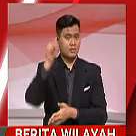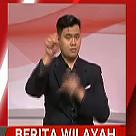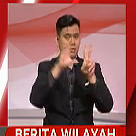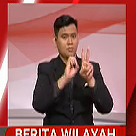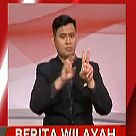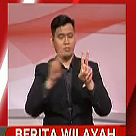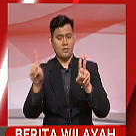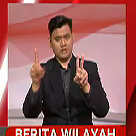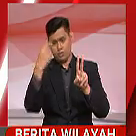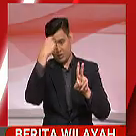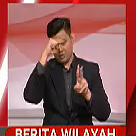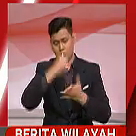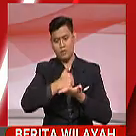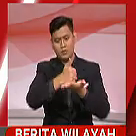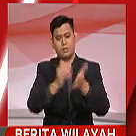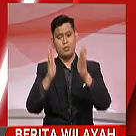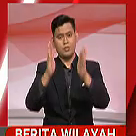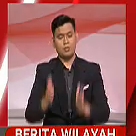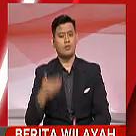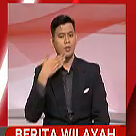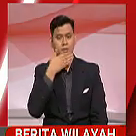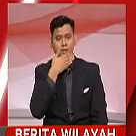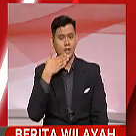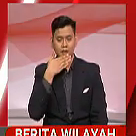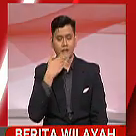belia kehilangan pekerjaan akibat COVID-19.